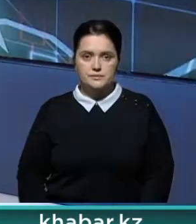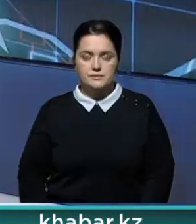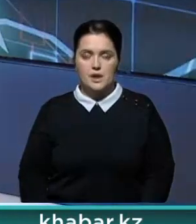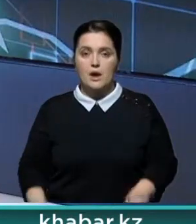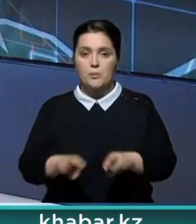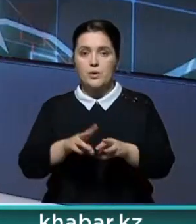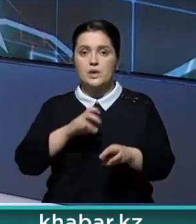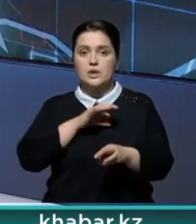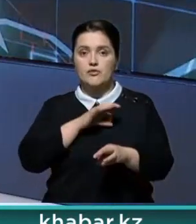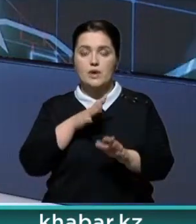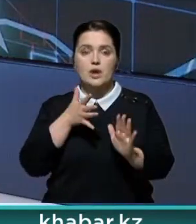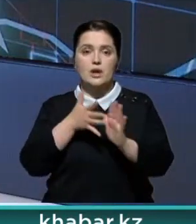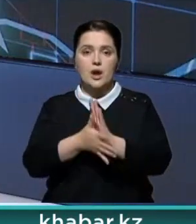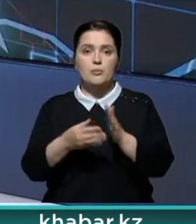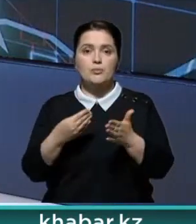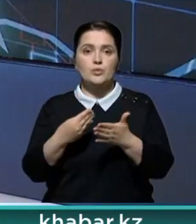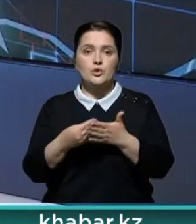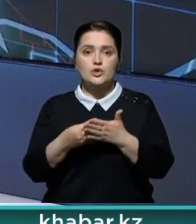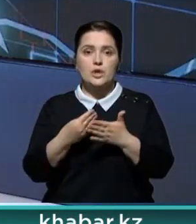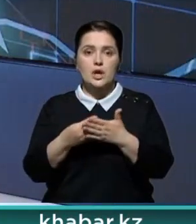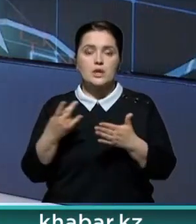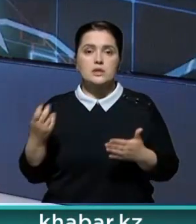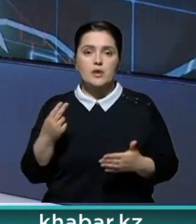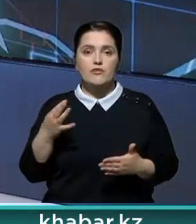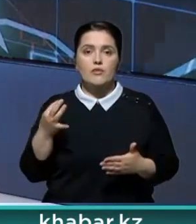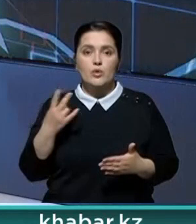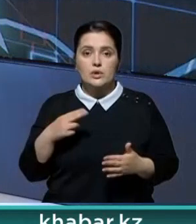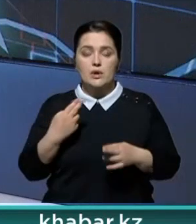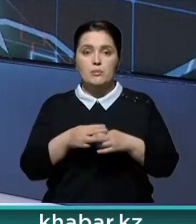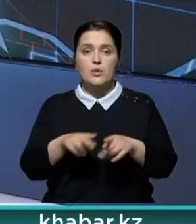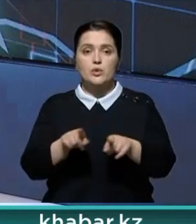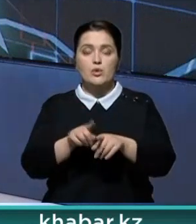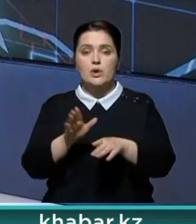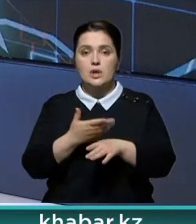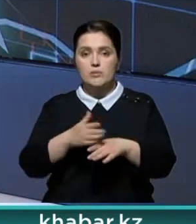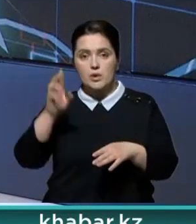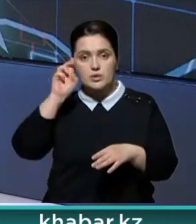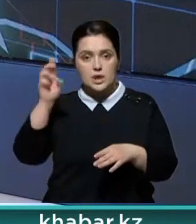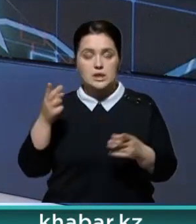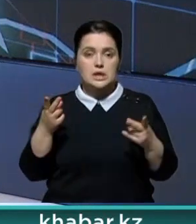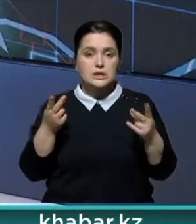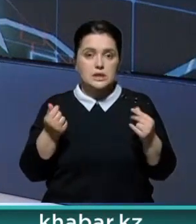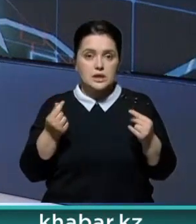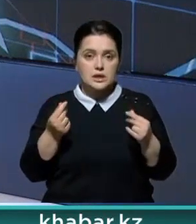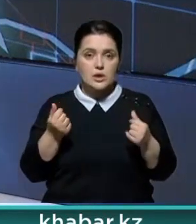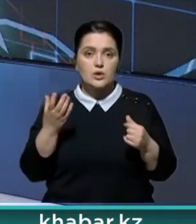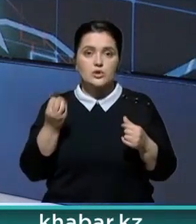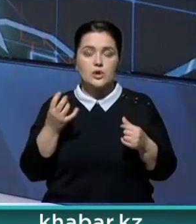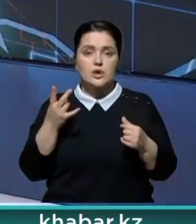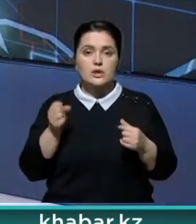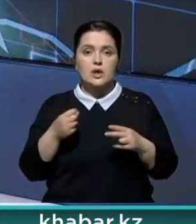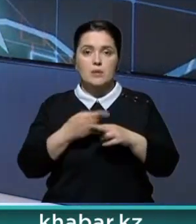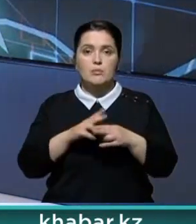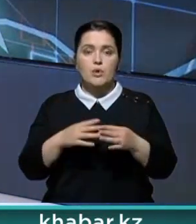а вот правительство неэффективно расходует бюджеты ресурсы национального фонда причем такое распределение государственных средств закладывается